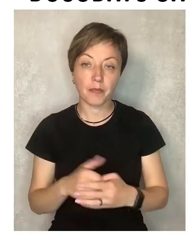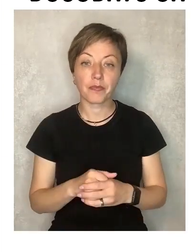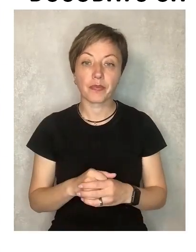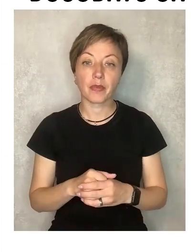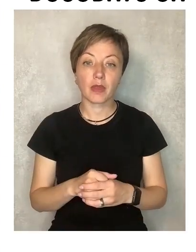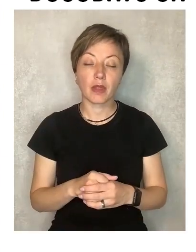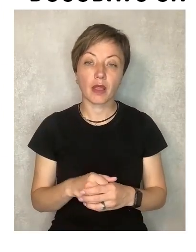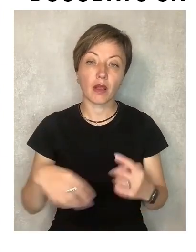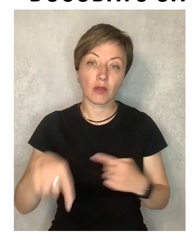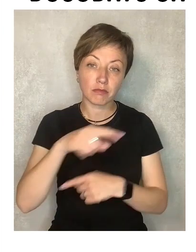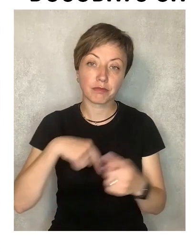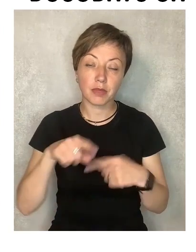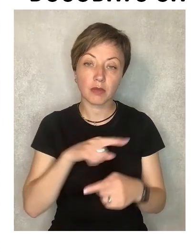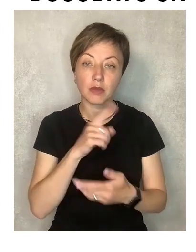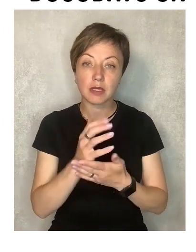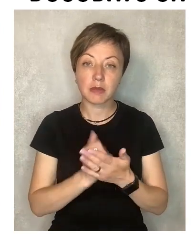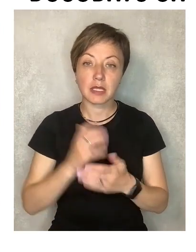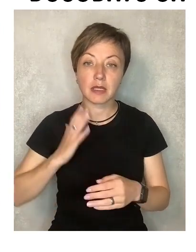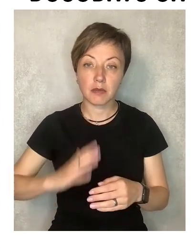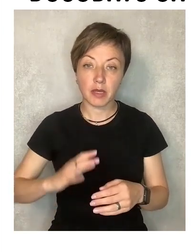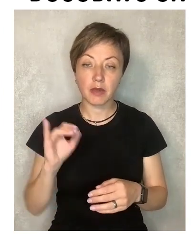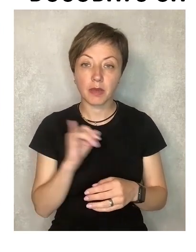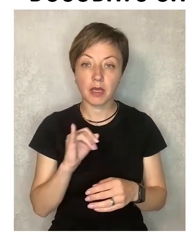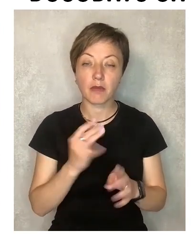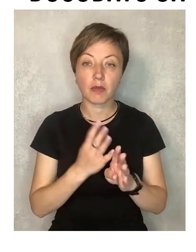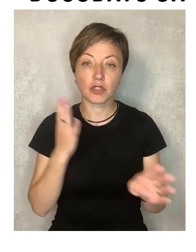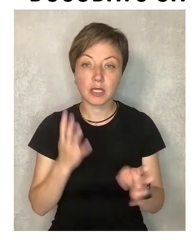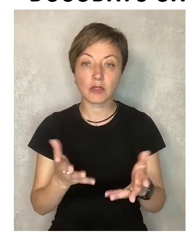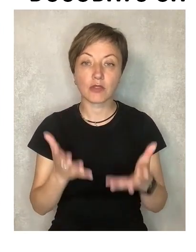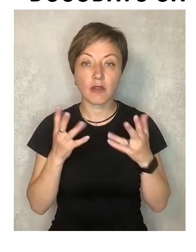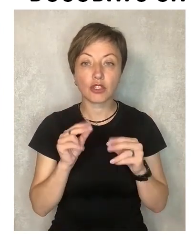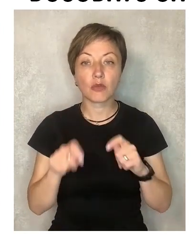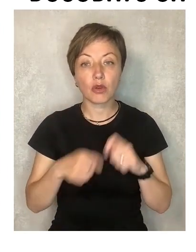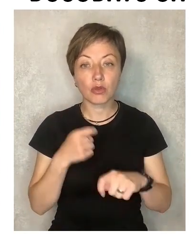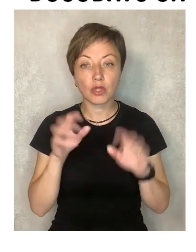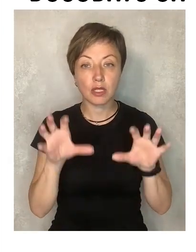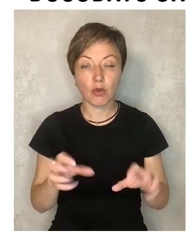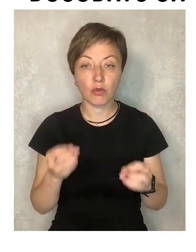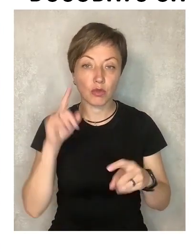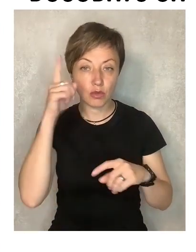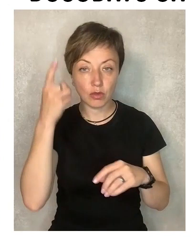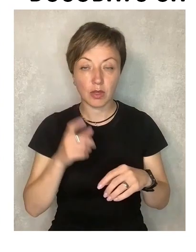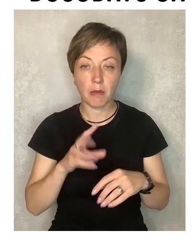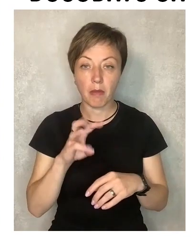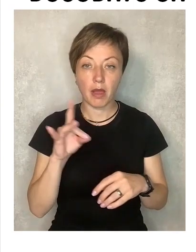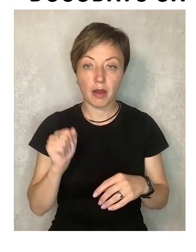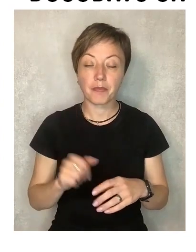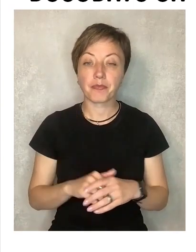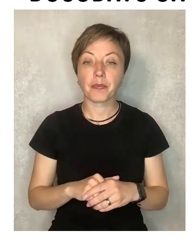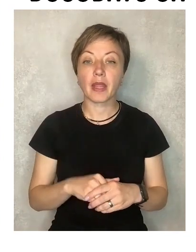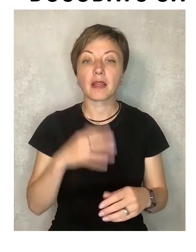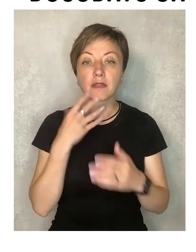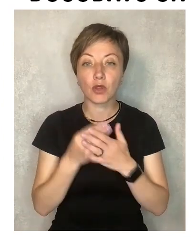Тому ви тут маєте запастись терпінням і в першу чергу з'ясувати, чи є порушення закону, чи це просто хотілка. От. І відповідно в своїй